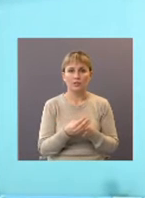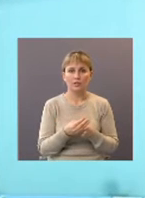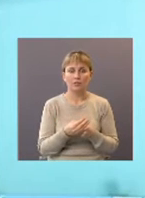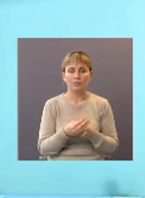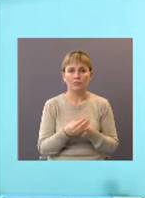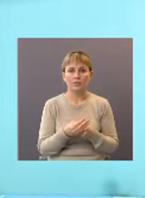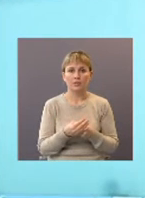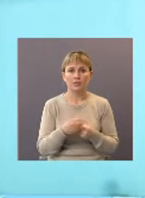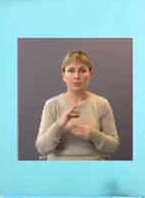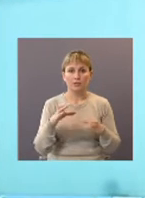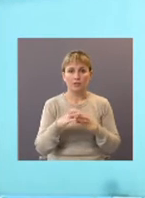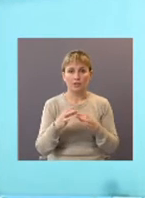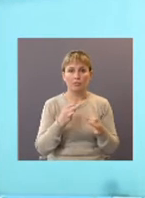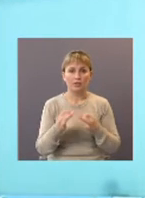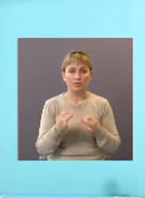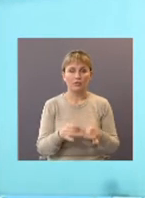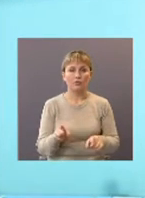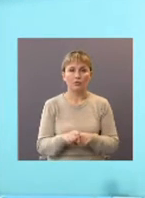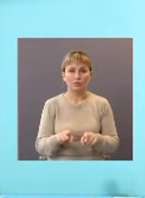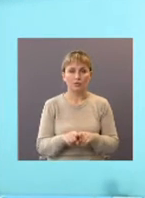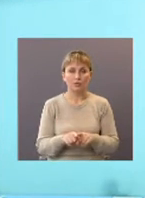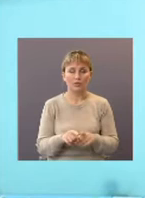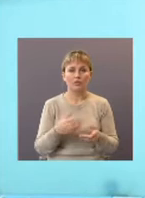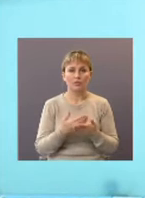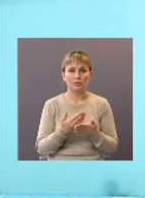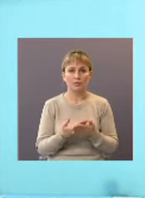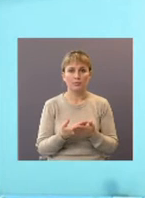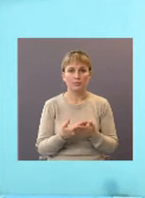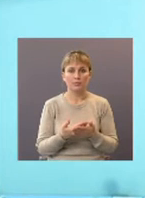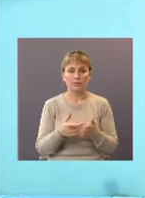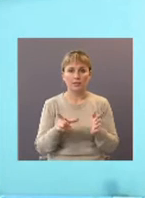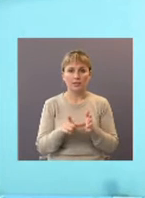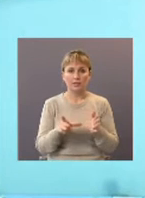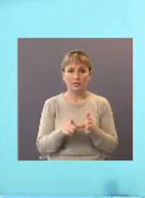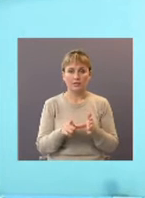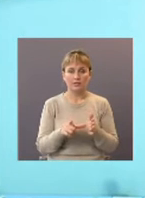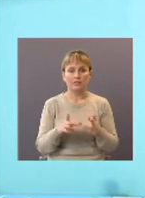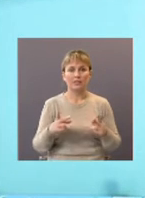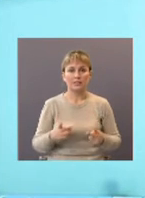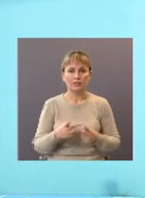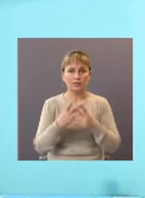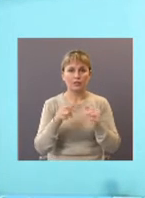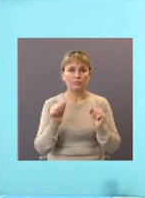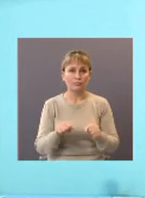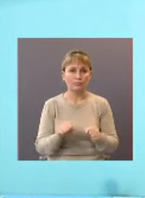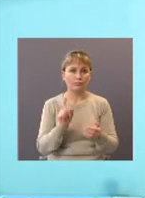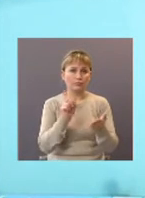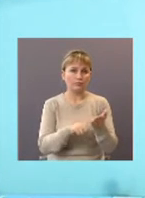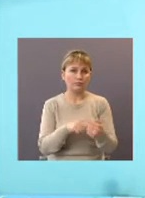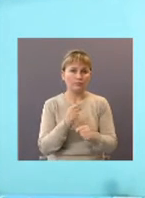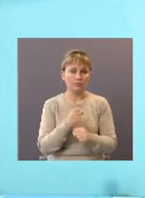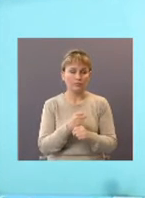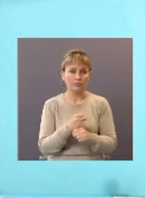по скайпу разговариваем, то же самое. Например, налоговик, сидя в Астане, может нажать кнопку, например,